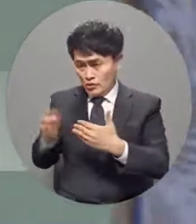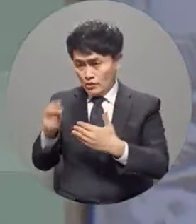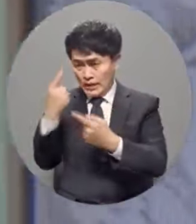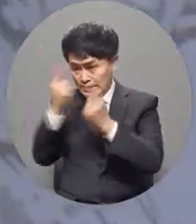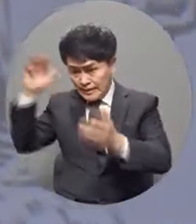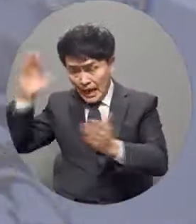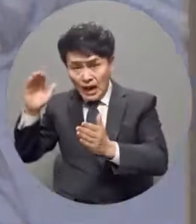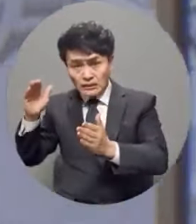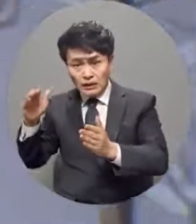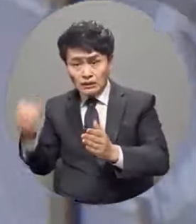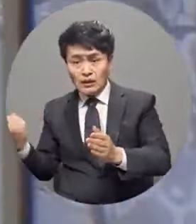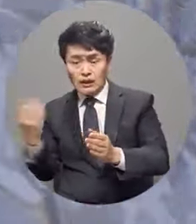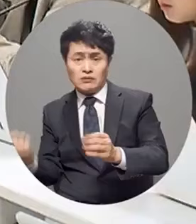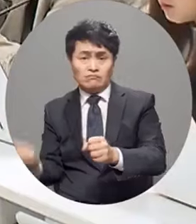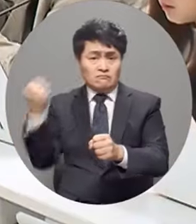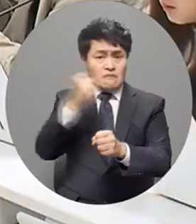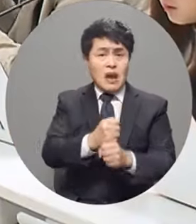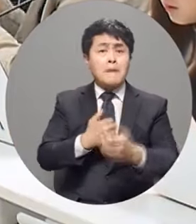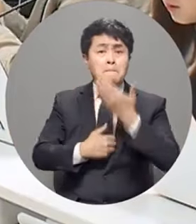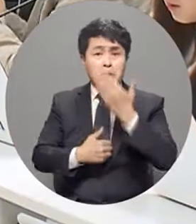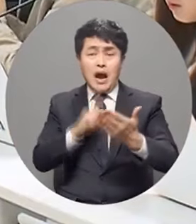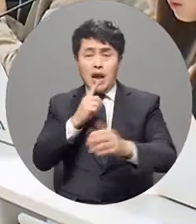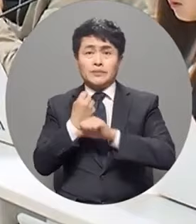의대생들이 복귀할 수 있을 거라고 덧붙였습니다.